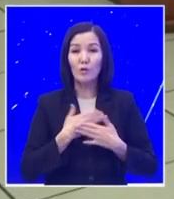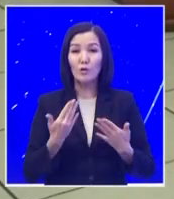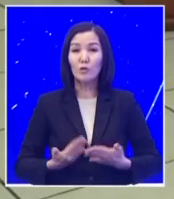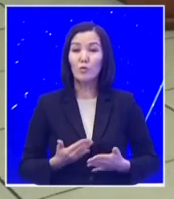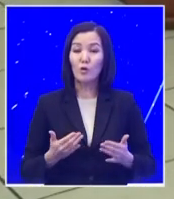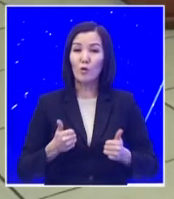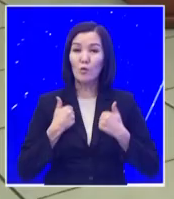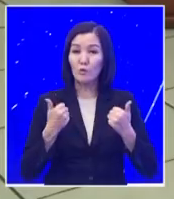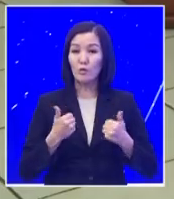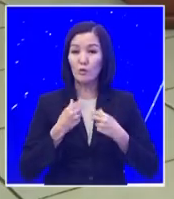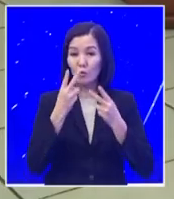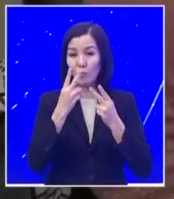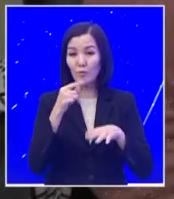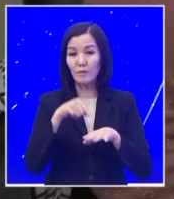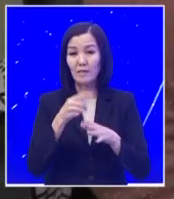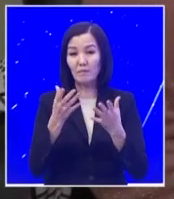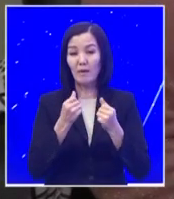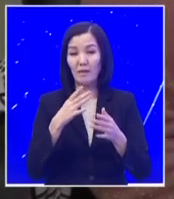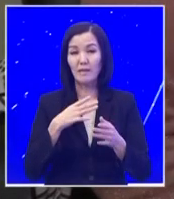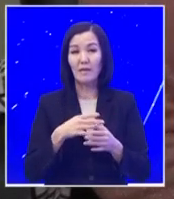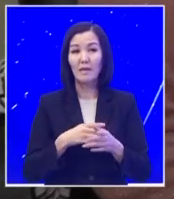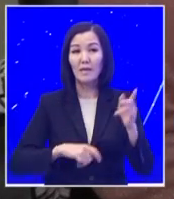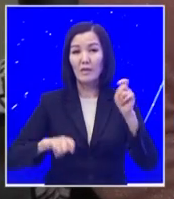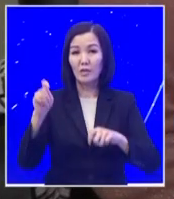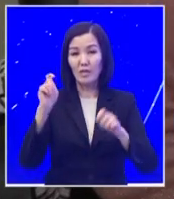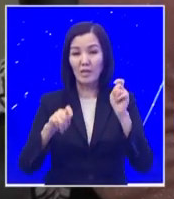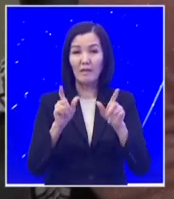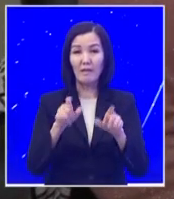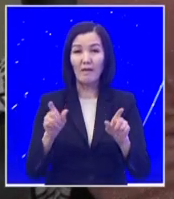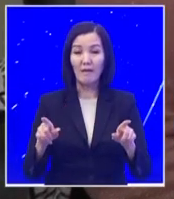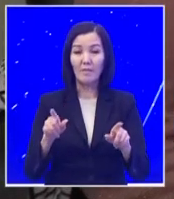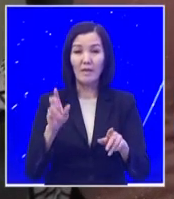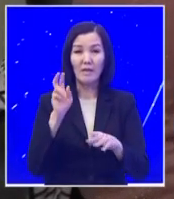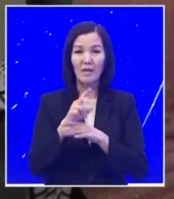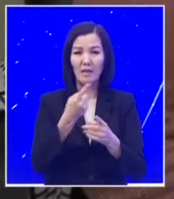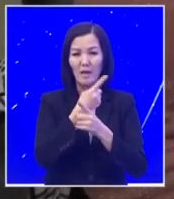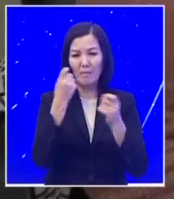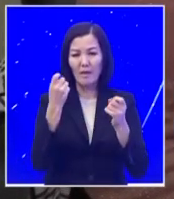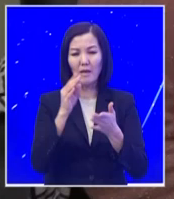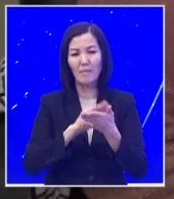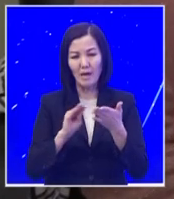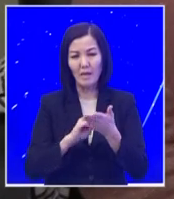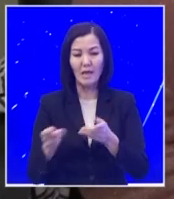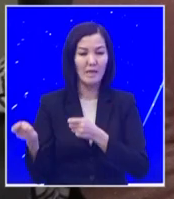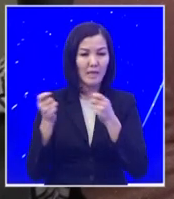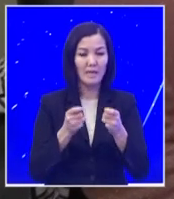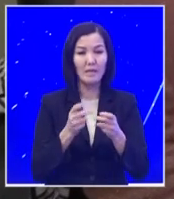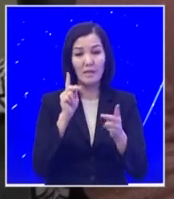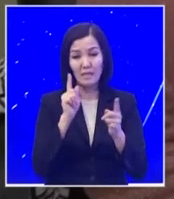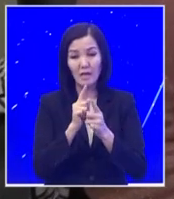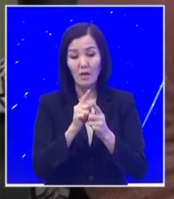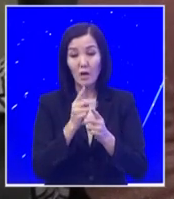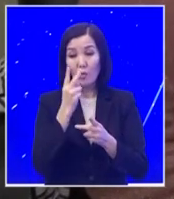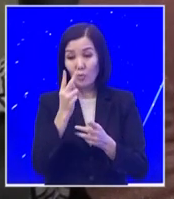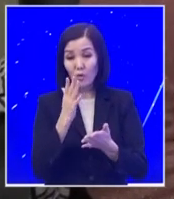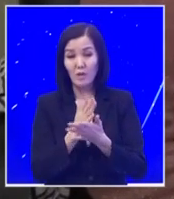құлшыныс танытып қайтатын көрінеді. Бізге жан жақтан адамдар келеді, объявление беруге, мақала келуге, бірақ біз